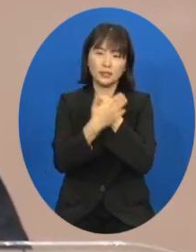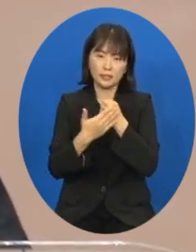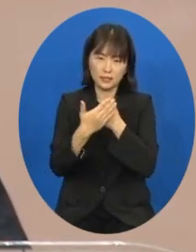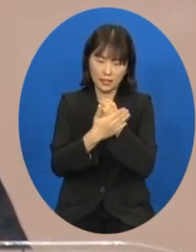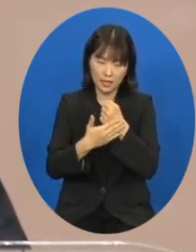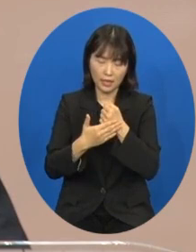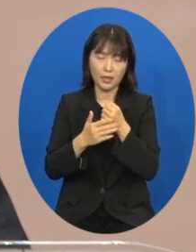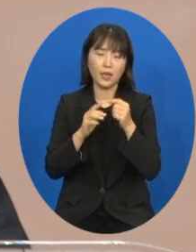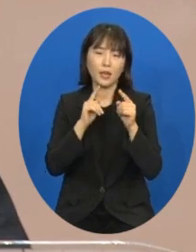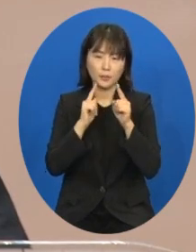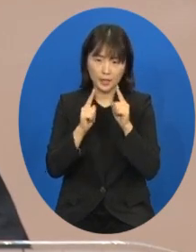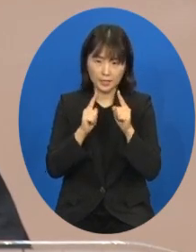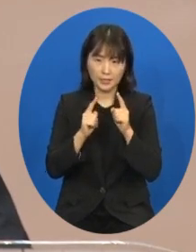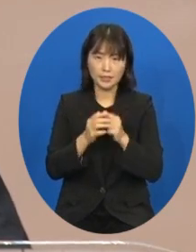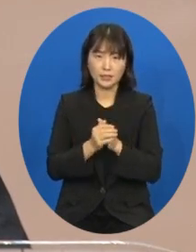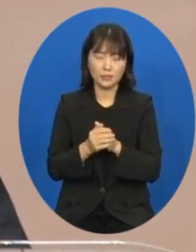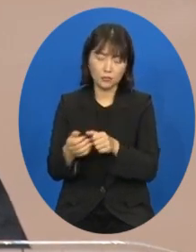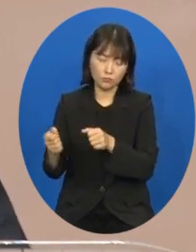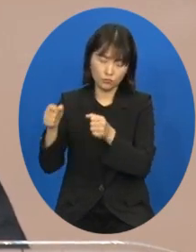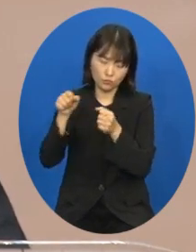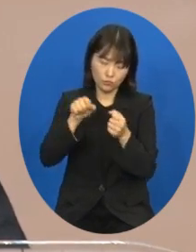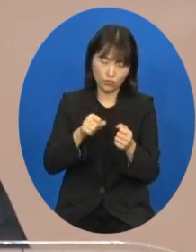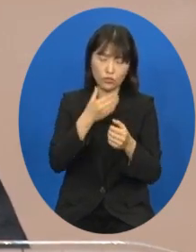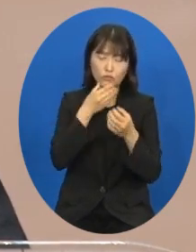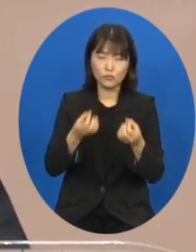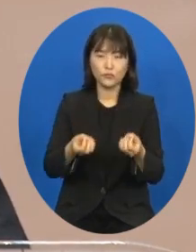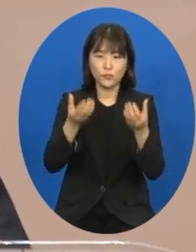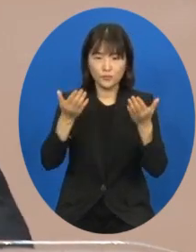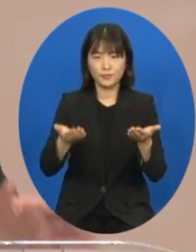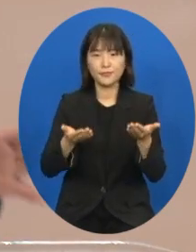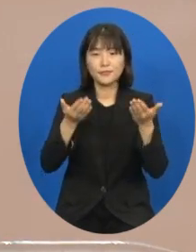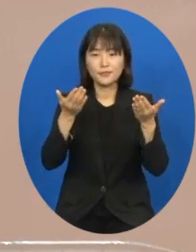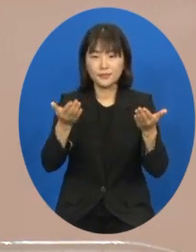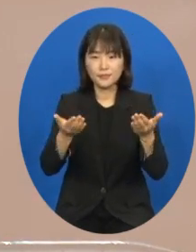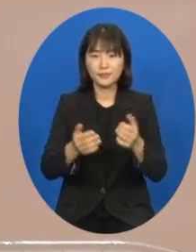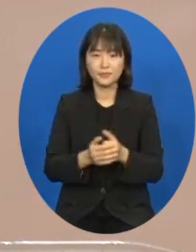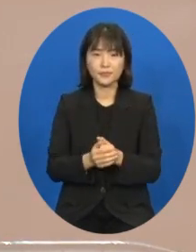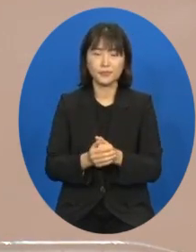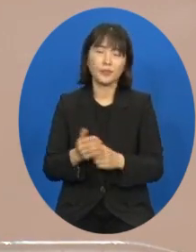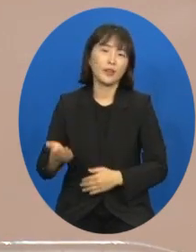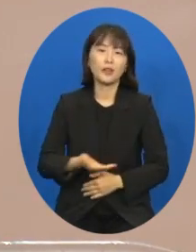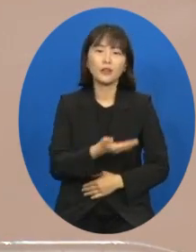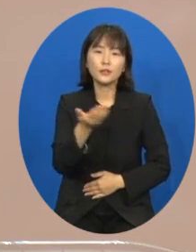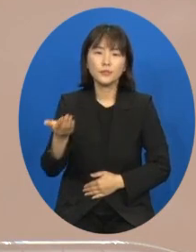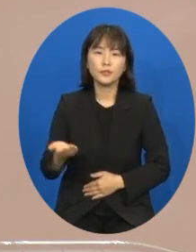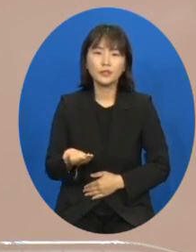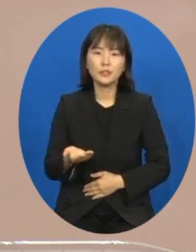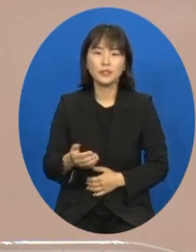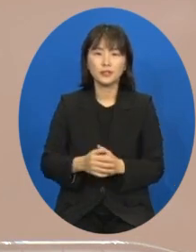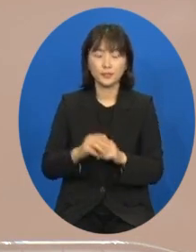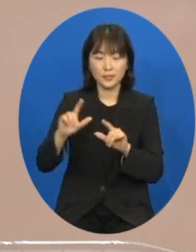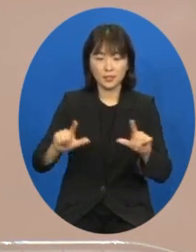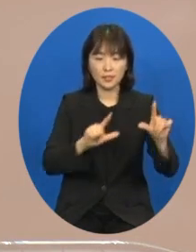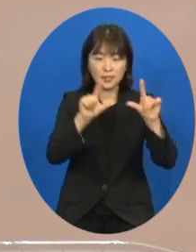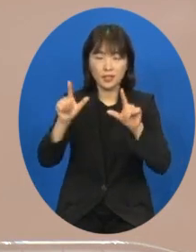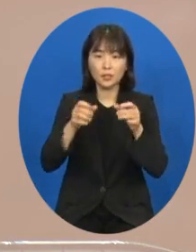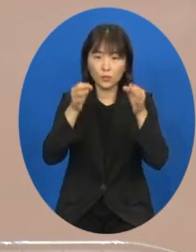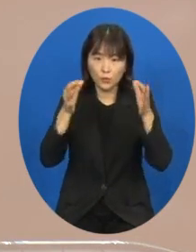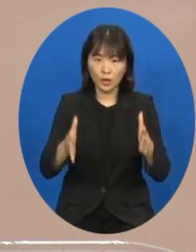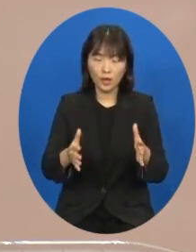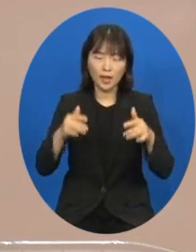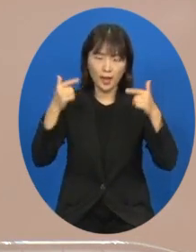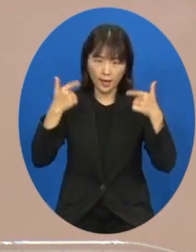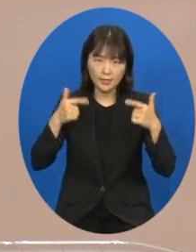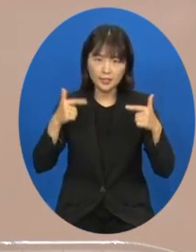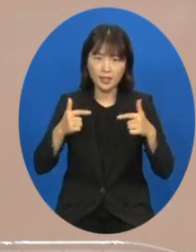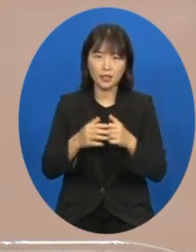또 말씀을 부어주시기를 축복합니다. 여러분들이 이제부터 살아가는 동안에